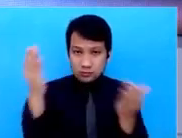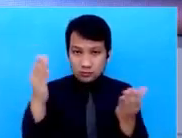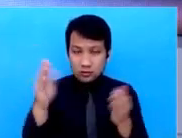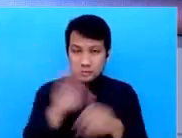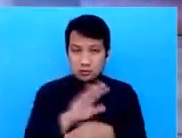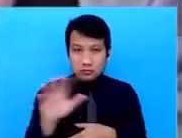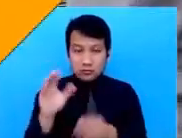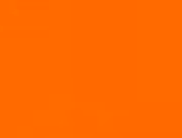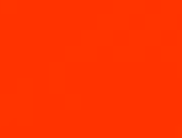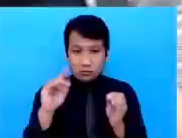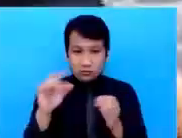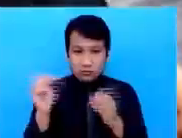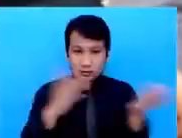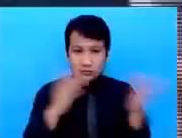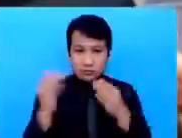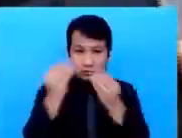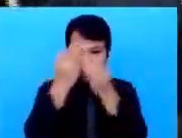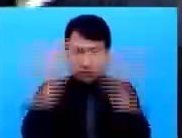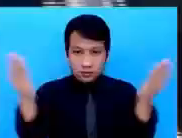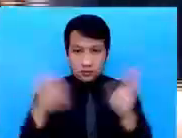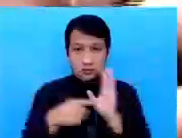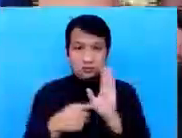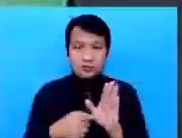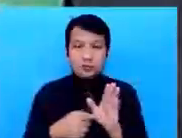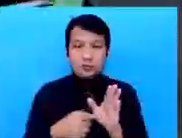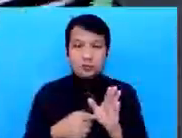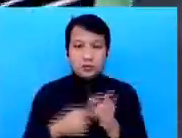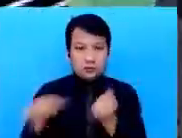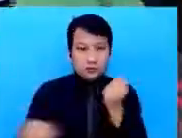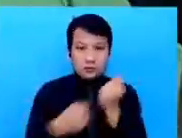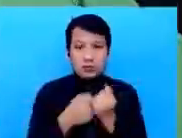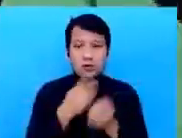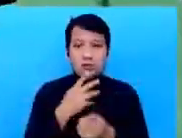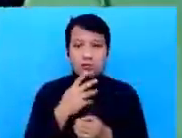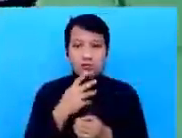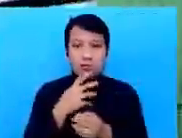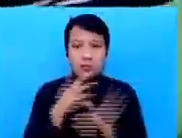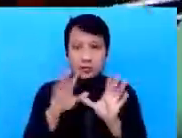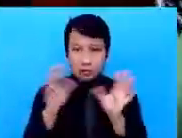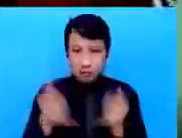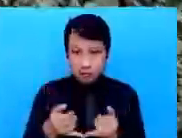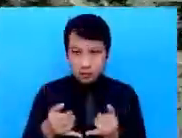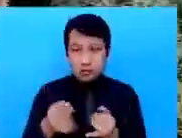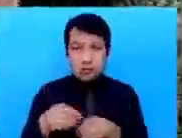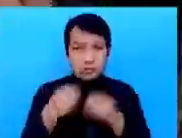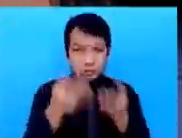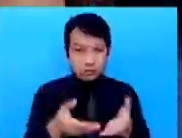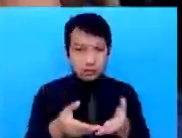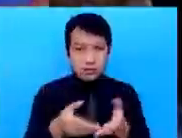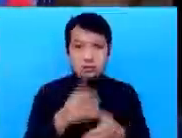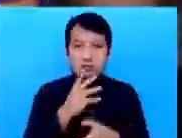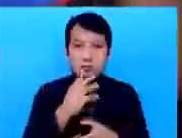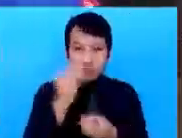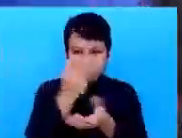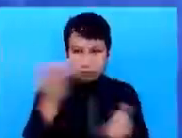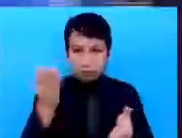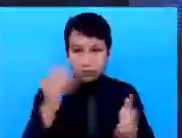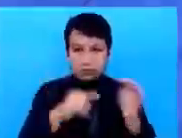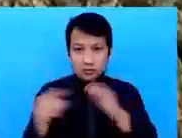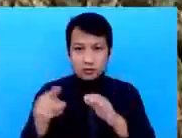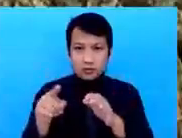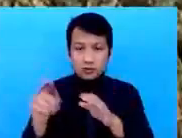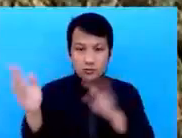Odette. Nakikipag-usap na raw siya sa mga supplier ng mga water filtration system para mabigyan ng maiinom ang evacuees at mga